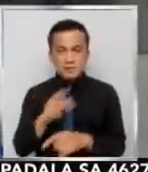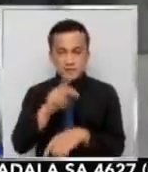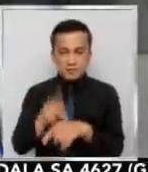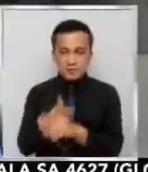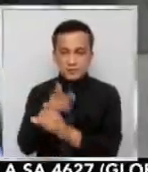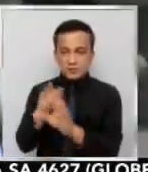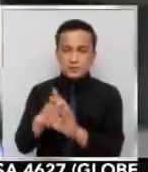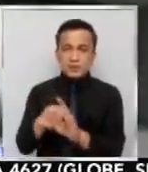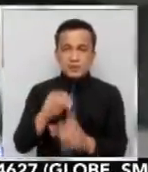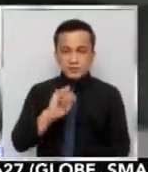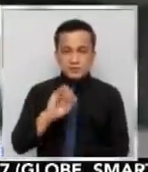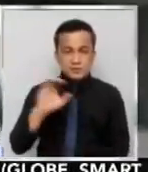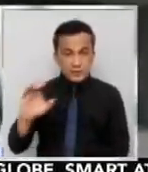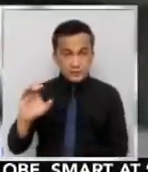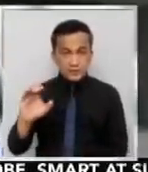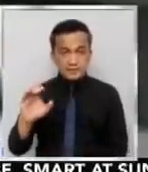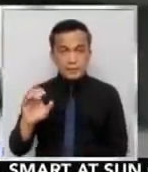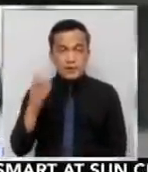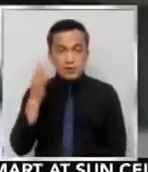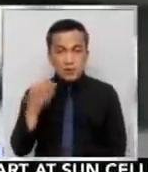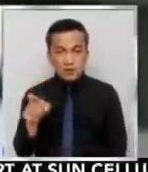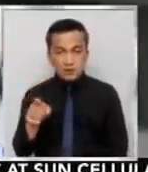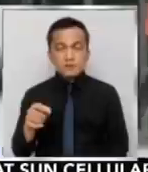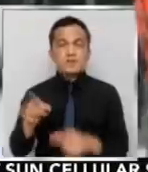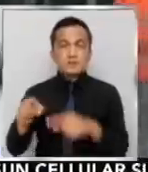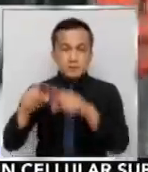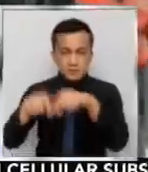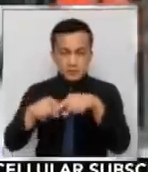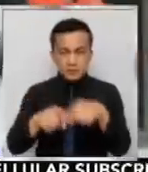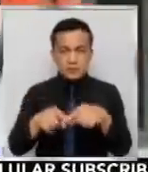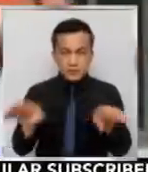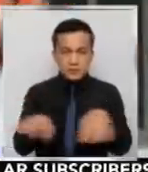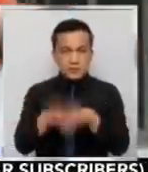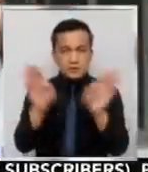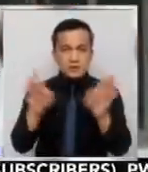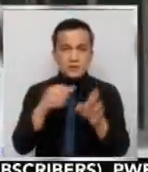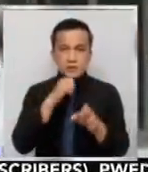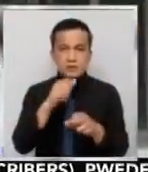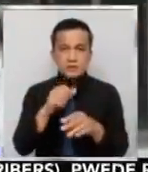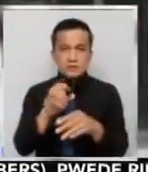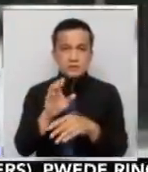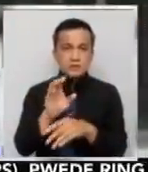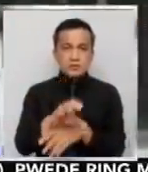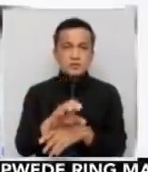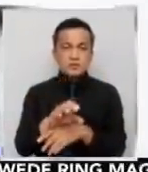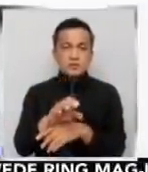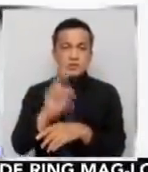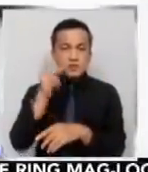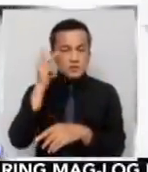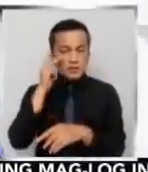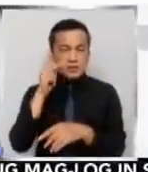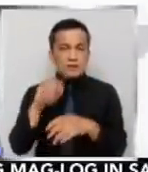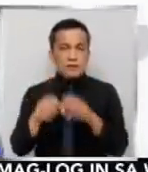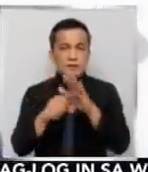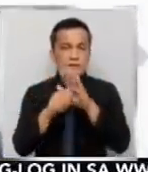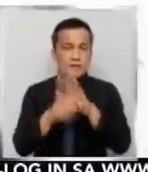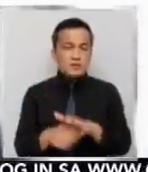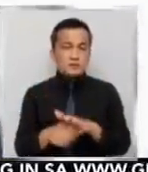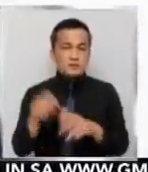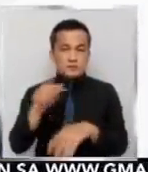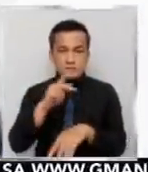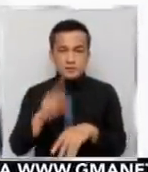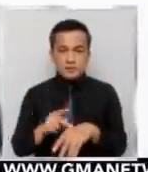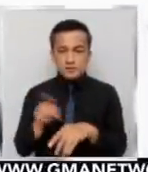Court o ICC dahil maaasahan ito na magiging patas at hindi maimpluwensyahan ng political pressure sa bansa. Magiging aktibo daw siya